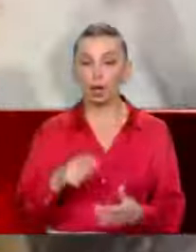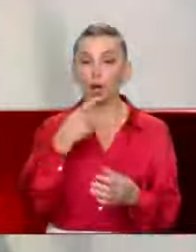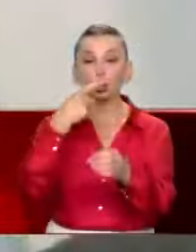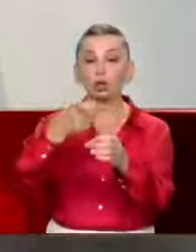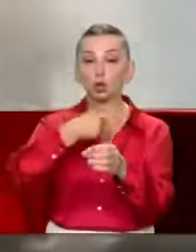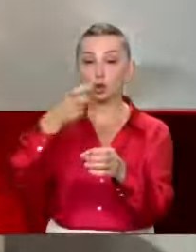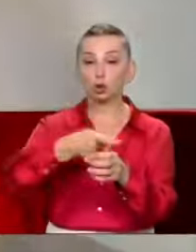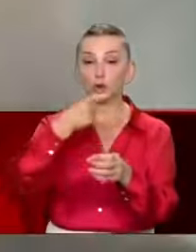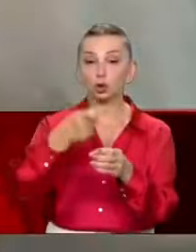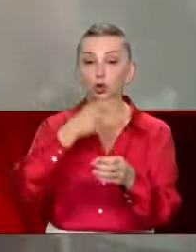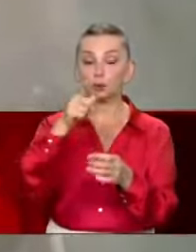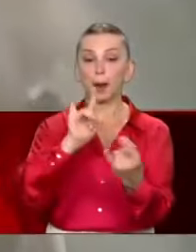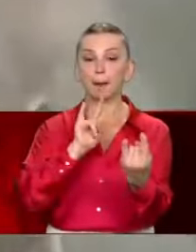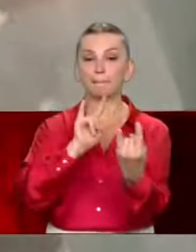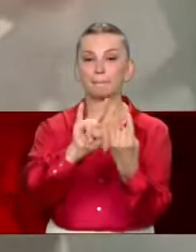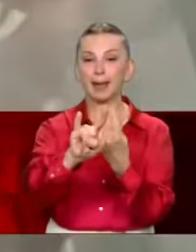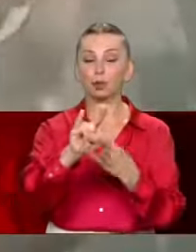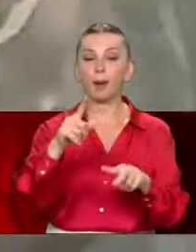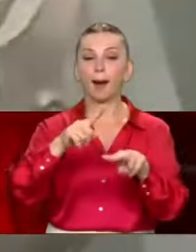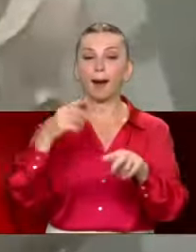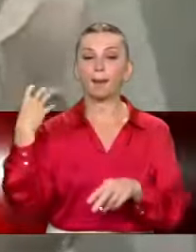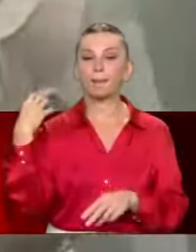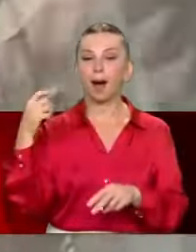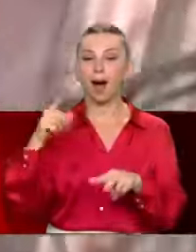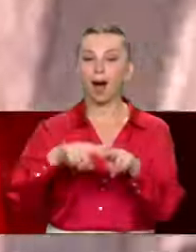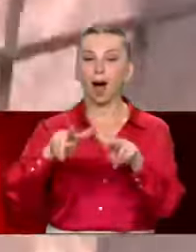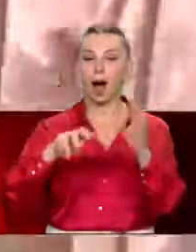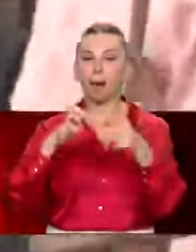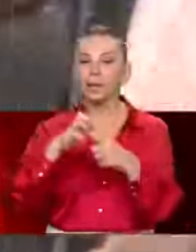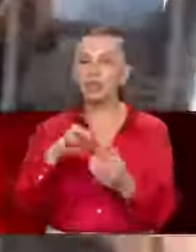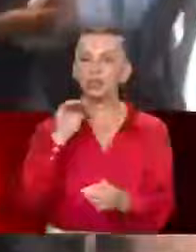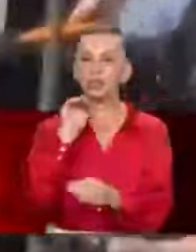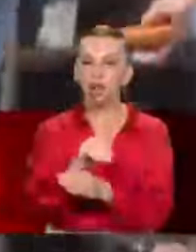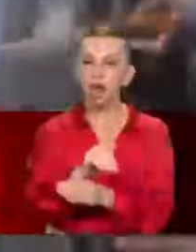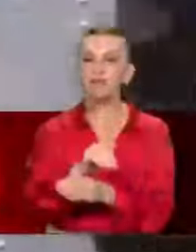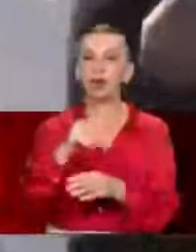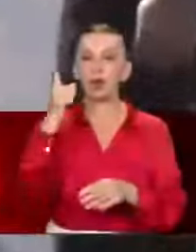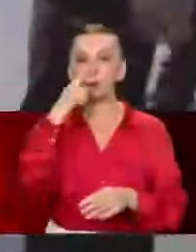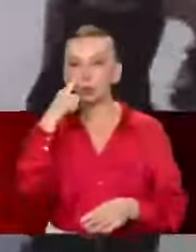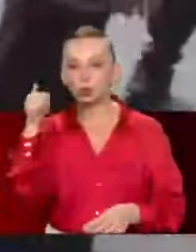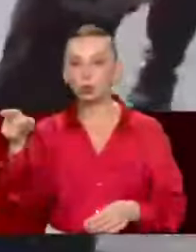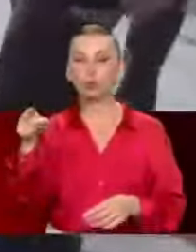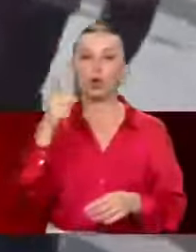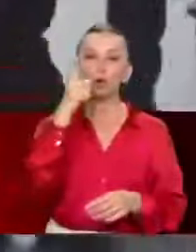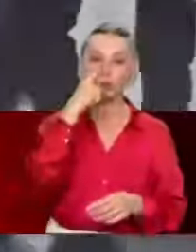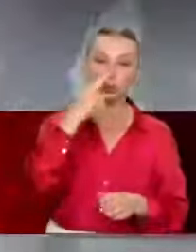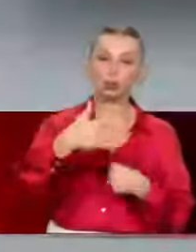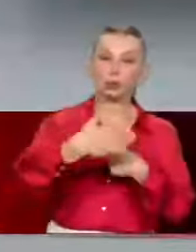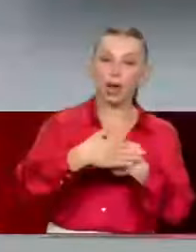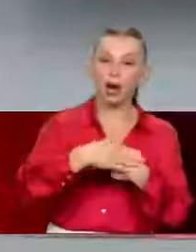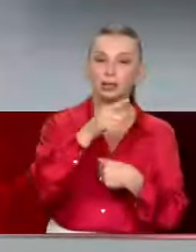Soruşturma kapsamında metrobüs komuta amiri, bölge şefi, proje müdürü, şantiye şefi, müdür ve müdür